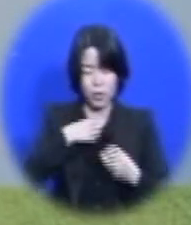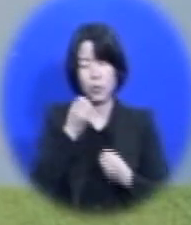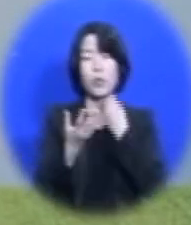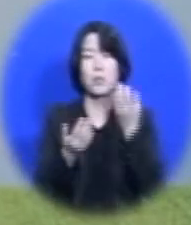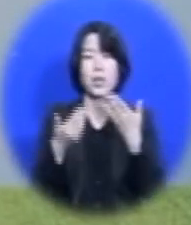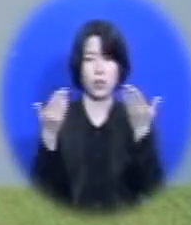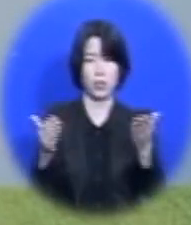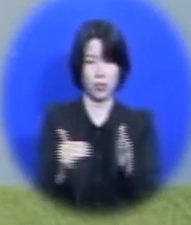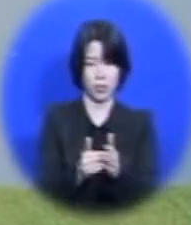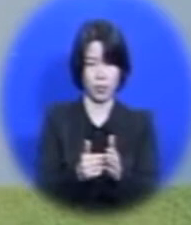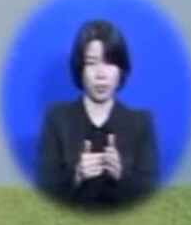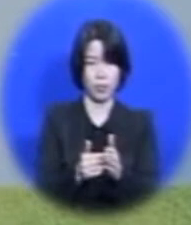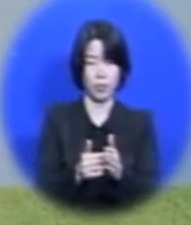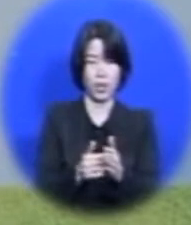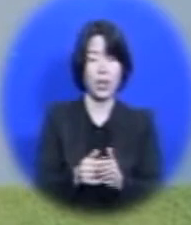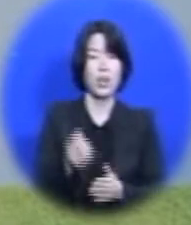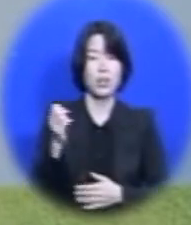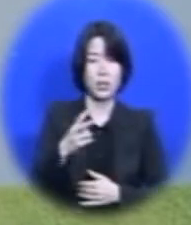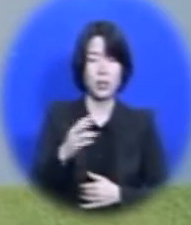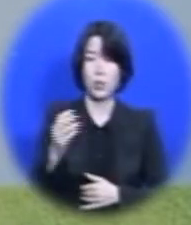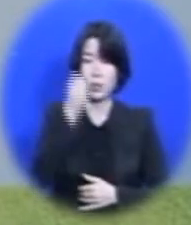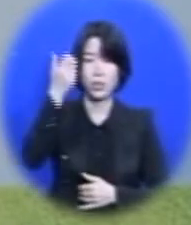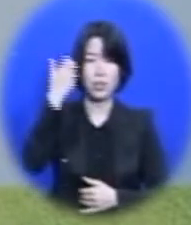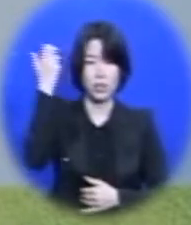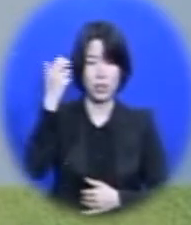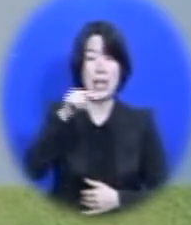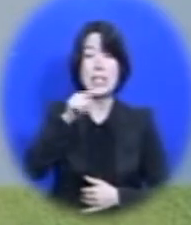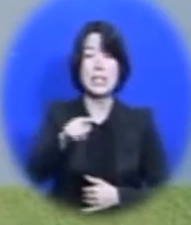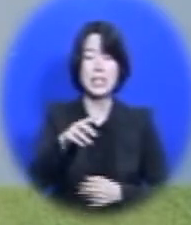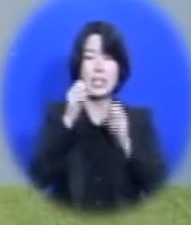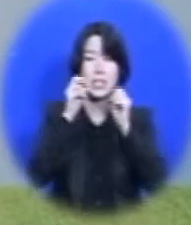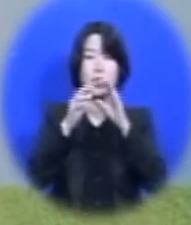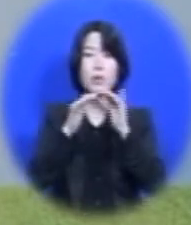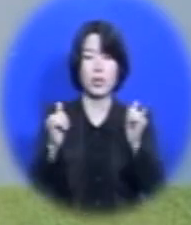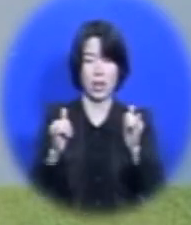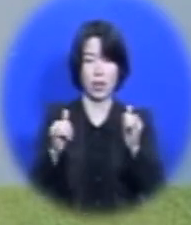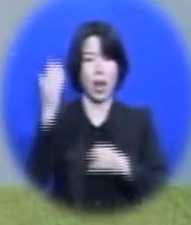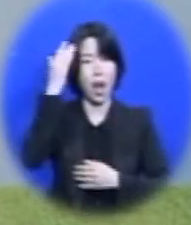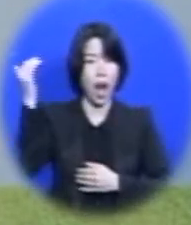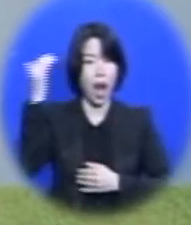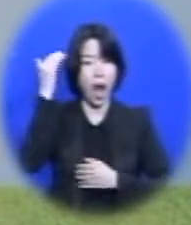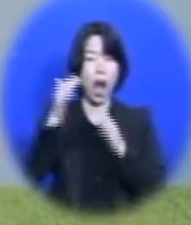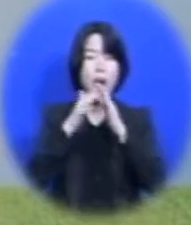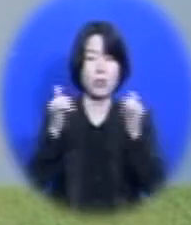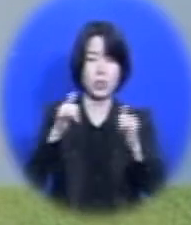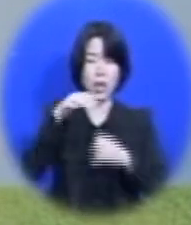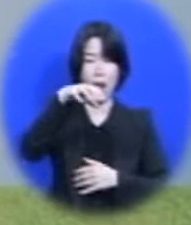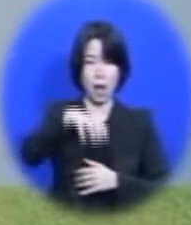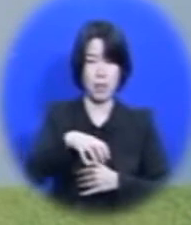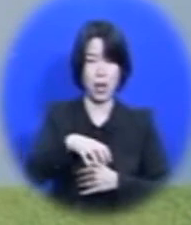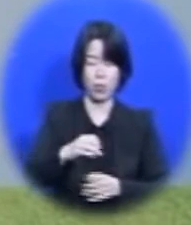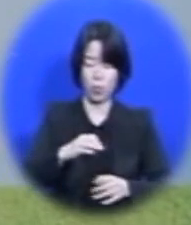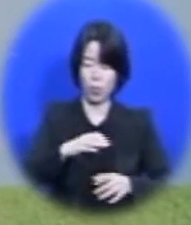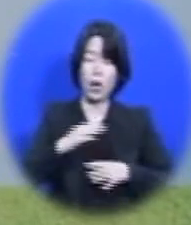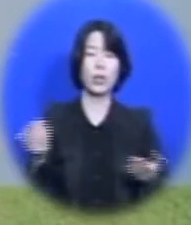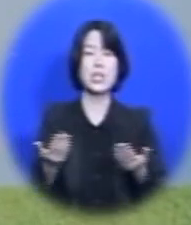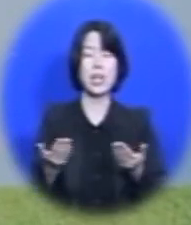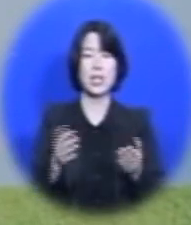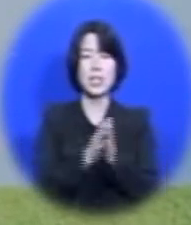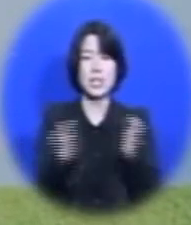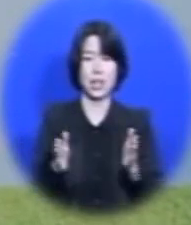고백합니다. 그리고는 성령께서 그 선교사님들과 한국 교인들 안에 놀랍게 일하시기 시작했습니다.